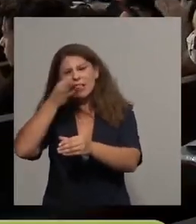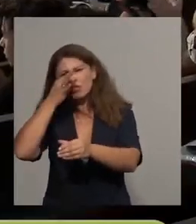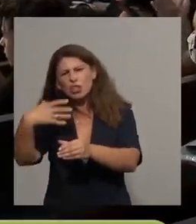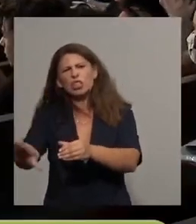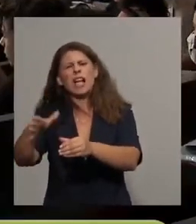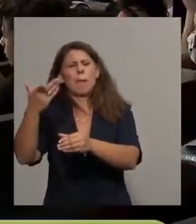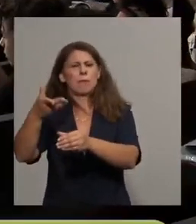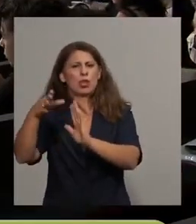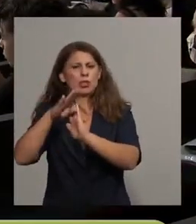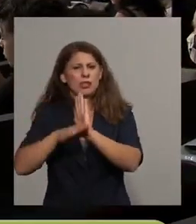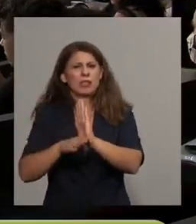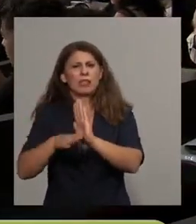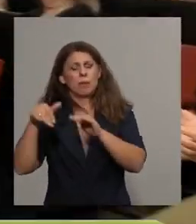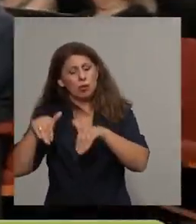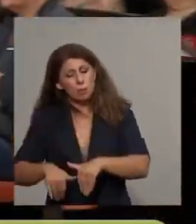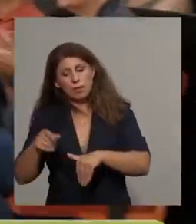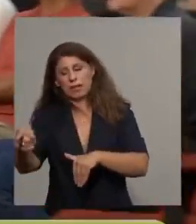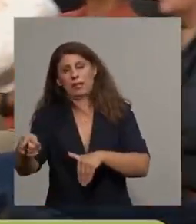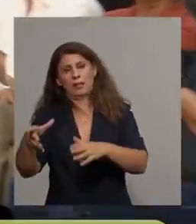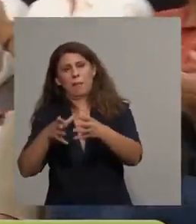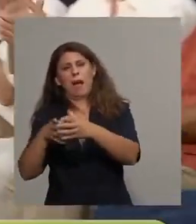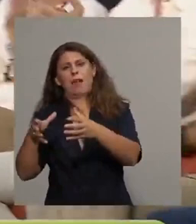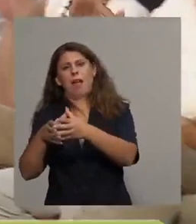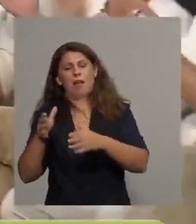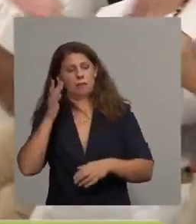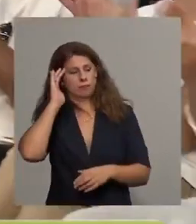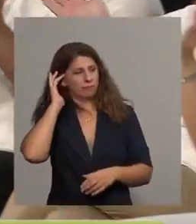σάπιο σύστημα που υπηρετούν παρέα.